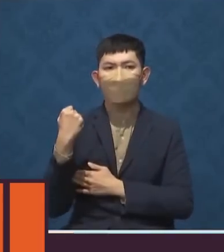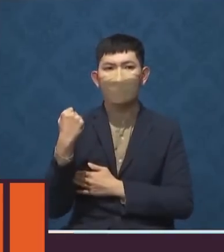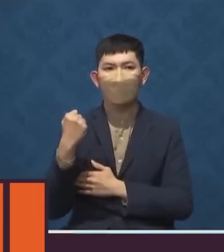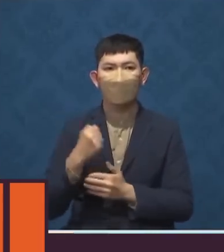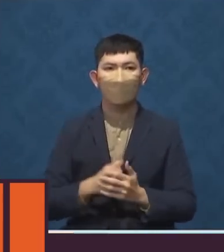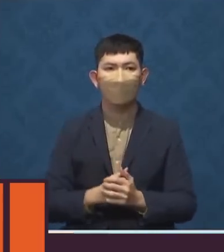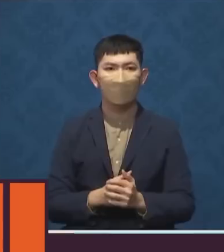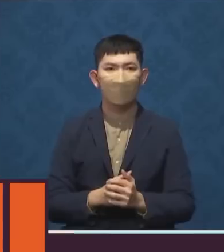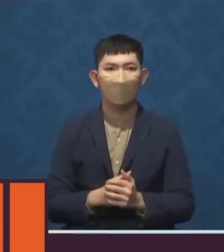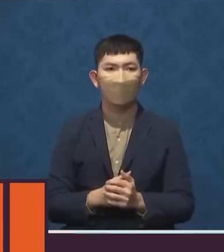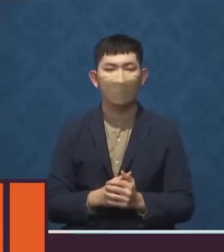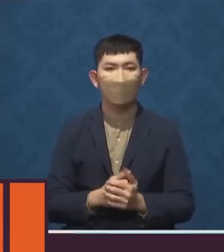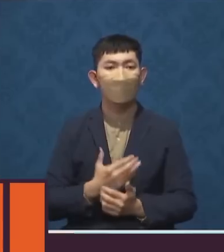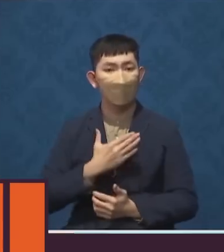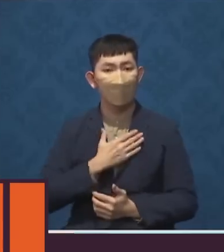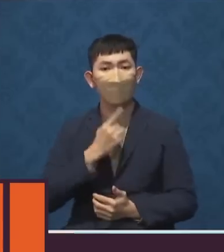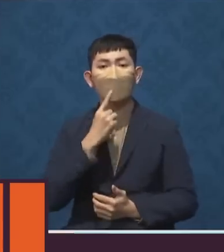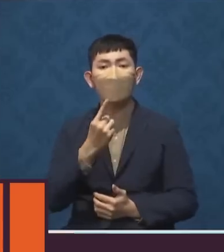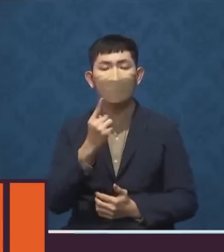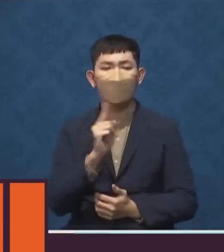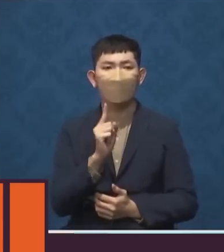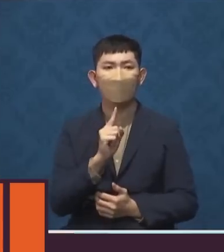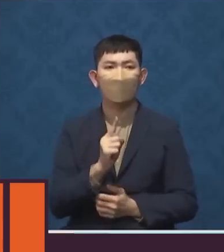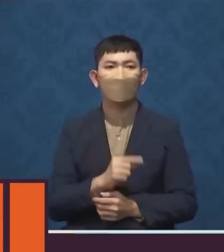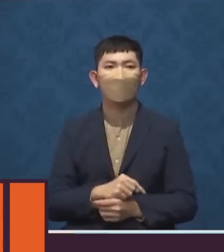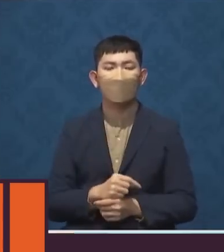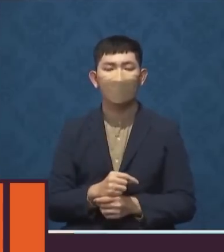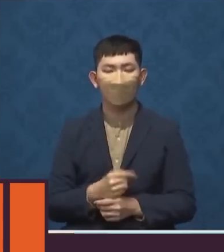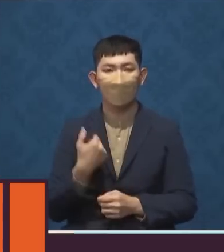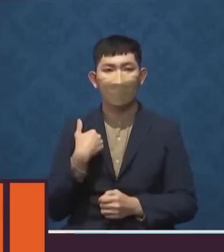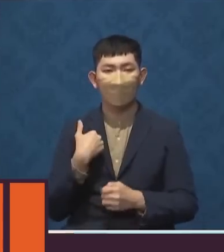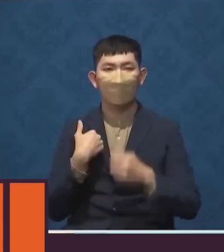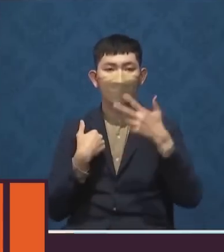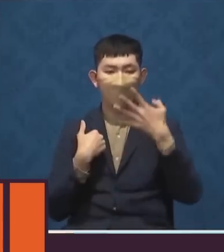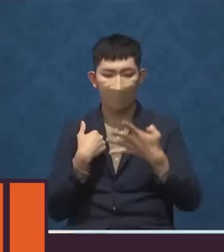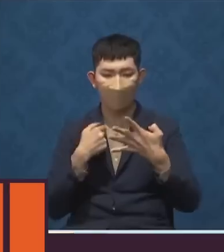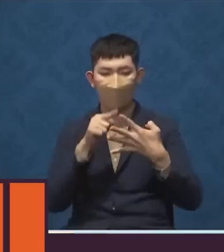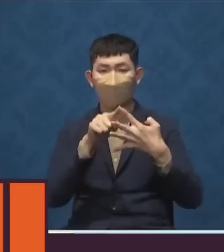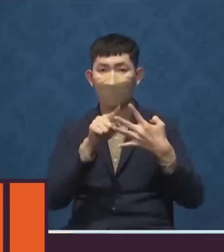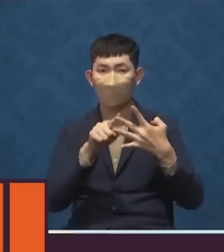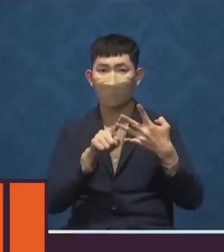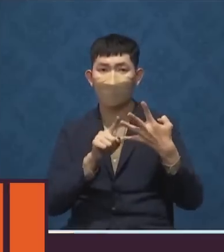ยิ่งขึ้น ซึ่งผมจะพูดอยู่ในสัก 3 หรอ 4 ส่นได้กันครั